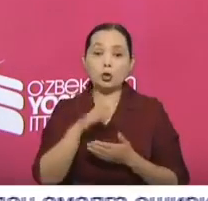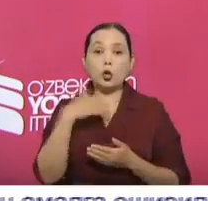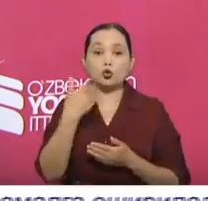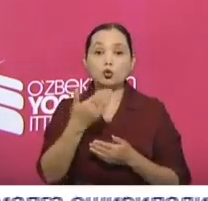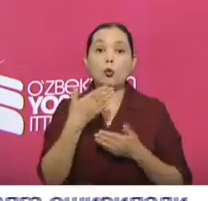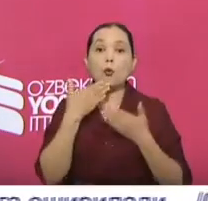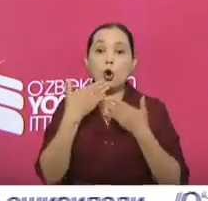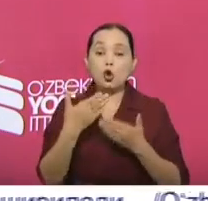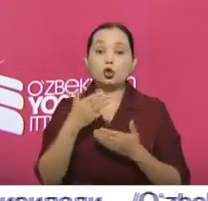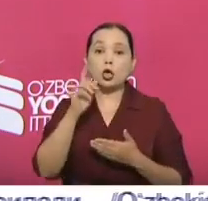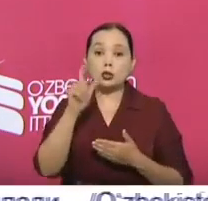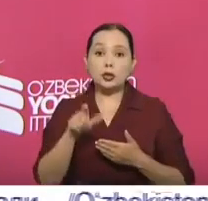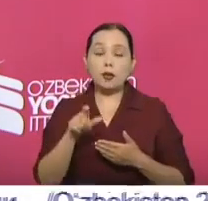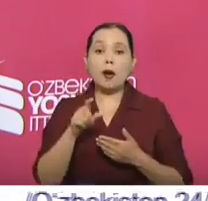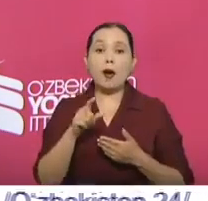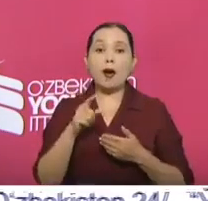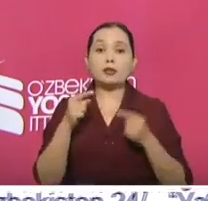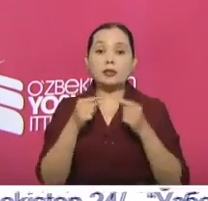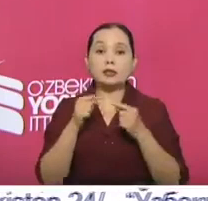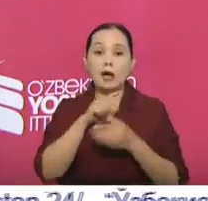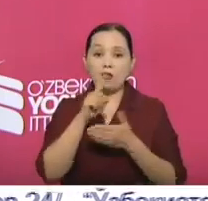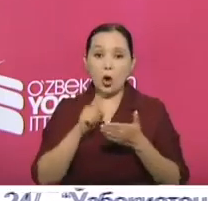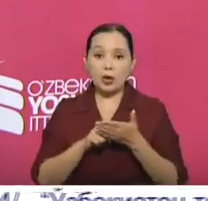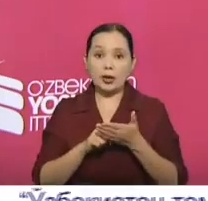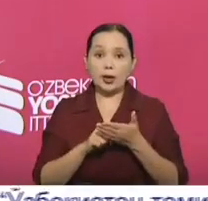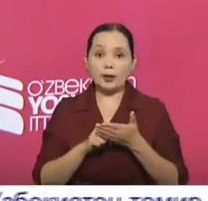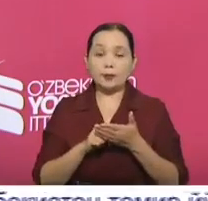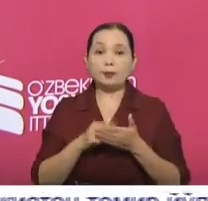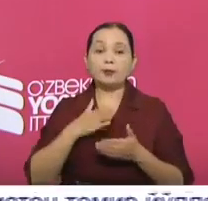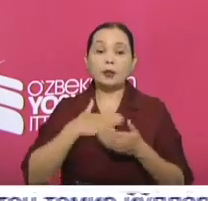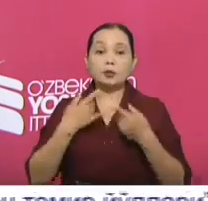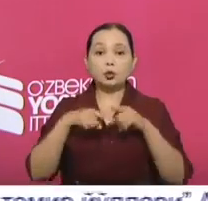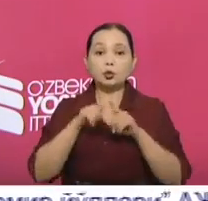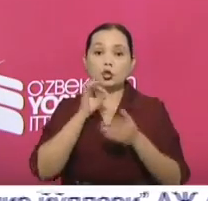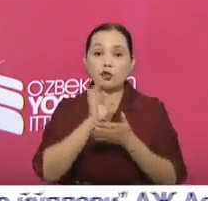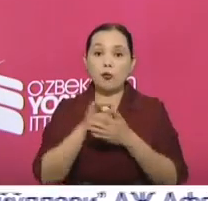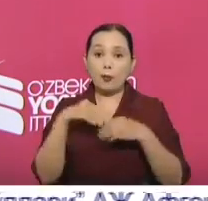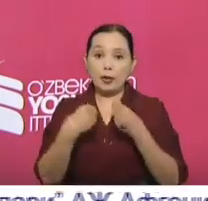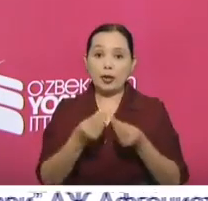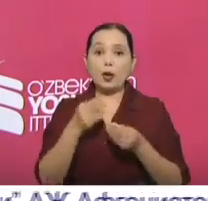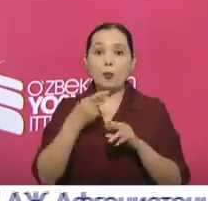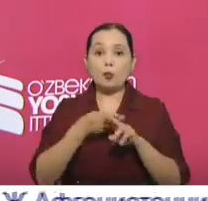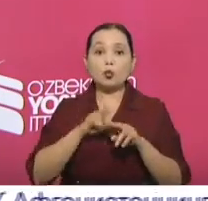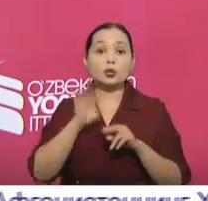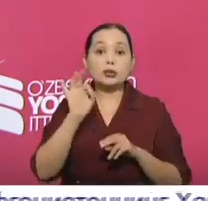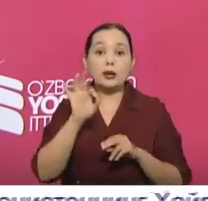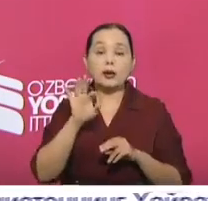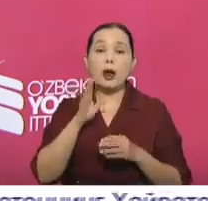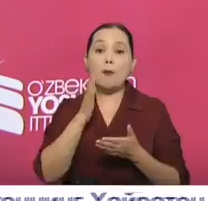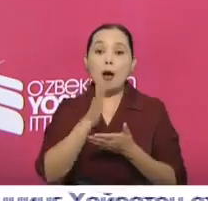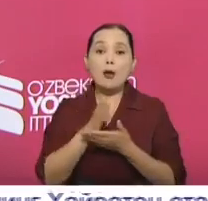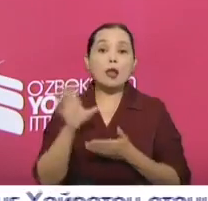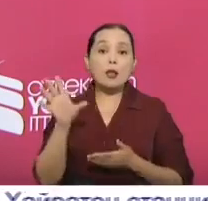ushbu murojaatchimizni aynan savoliga biz shunday javob beramizki, bu Telegram kanaliga